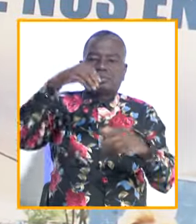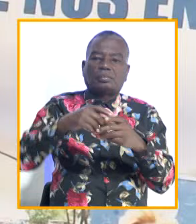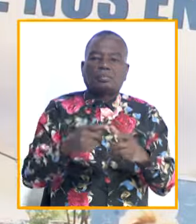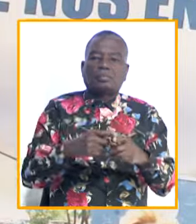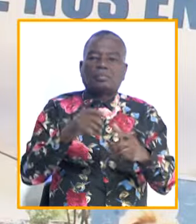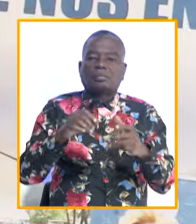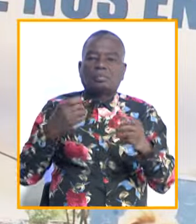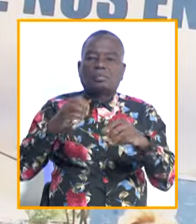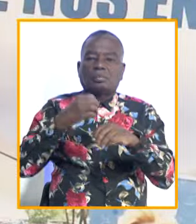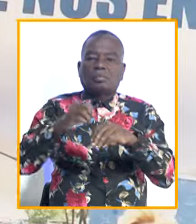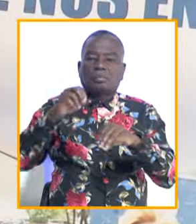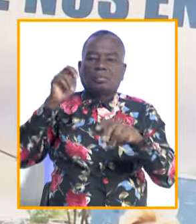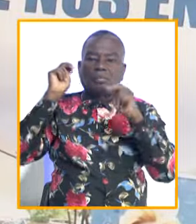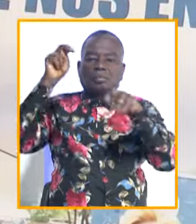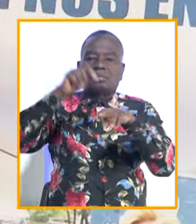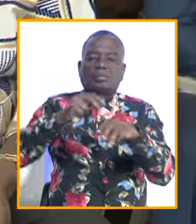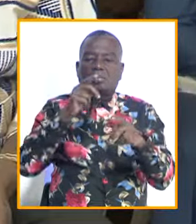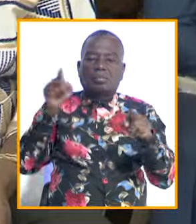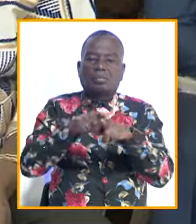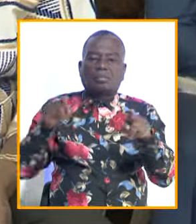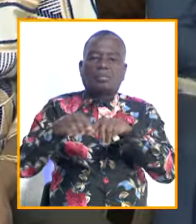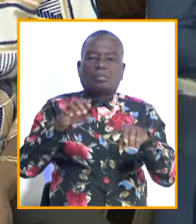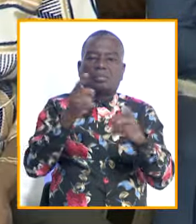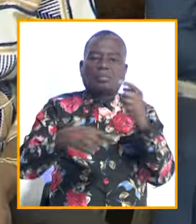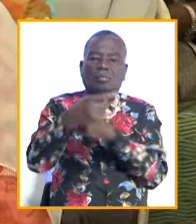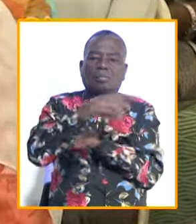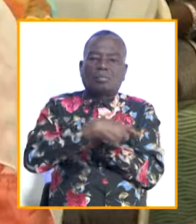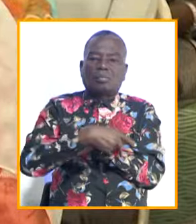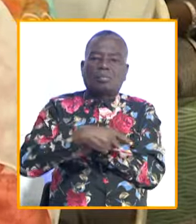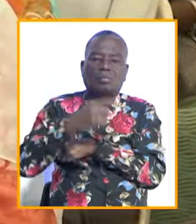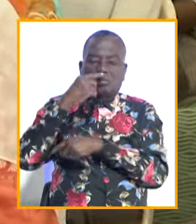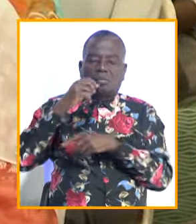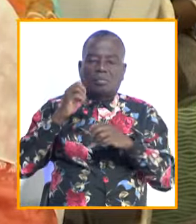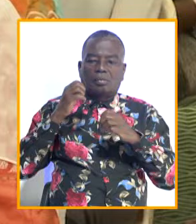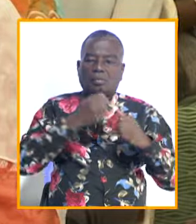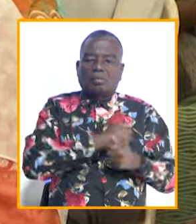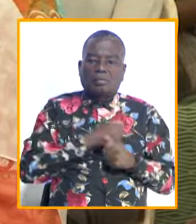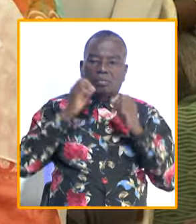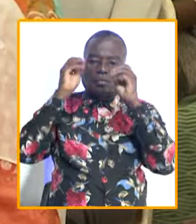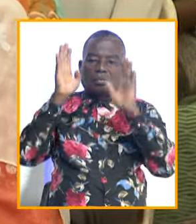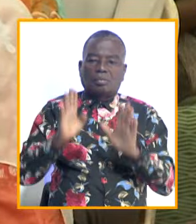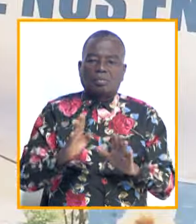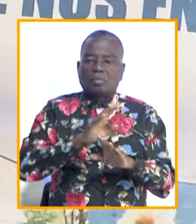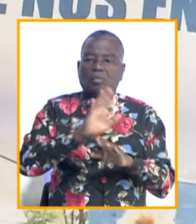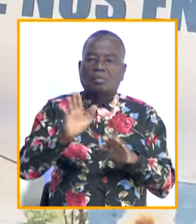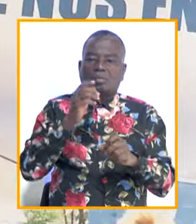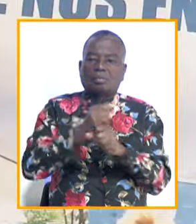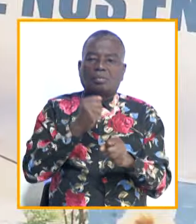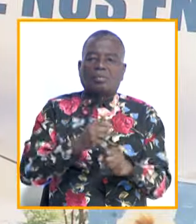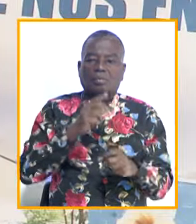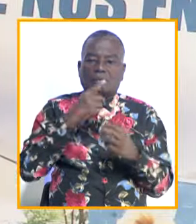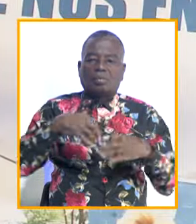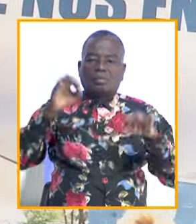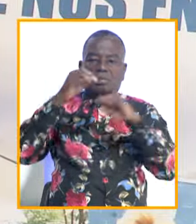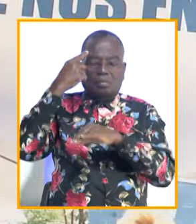parcours éducatif comme vous le faites aujourd'hui. Chers enseignants, votre travail est essentiel